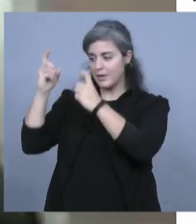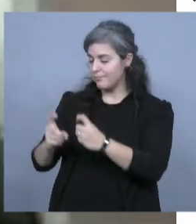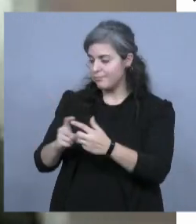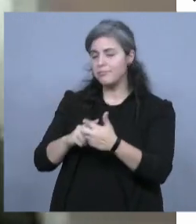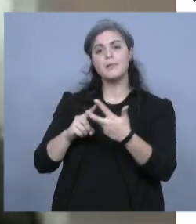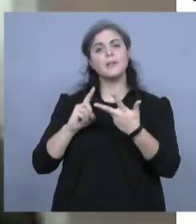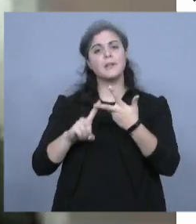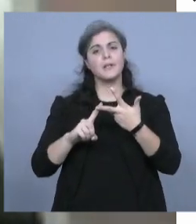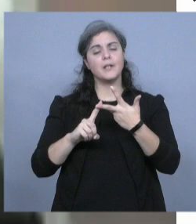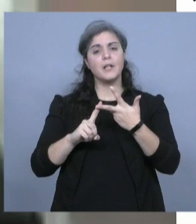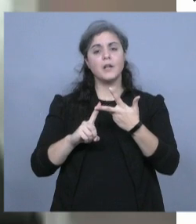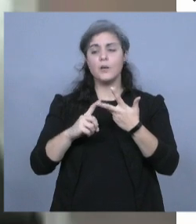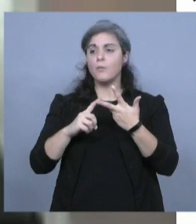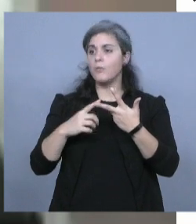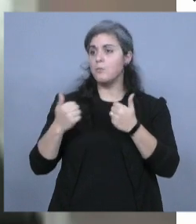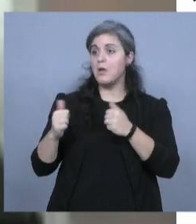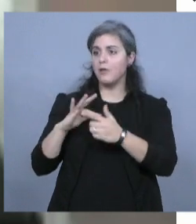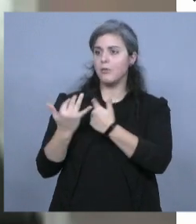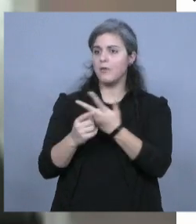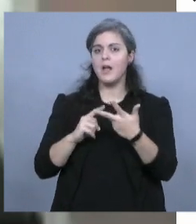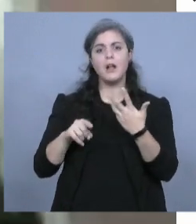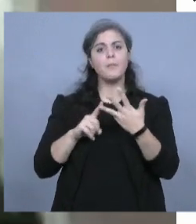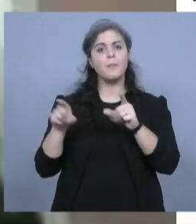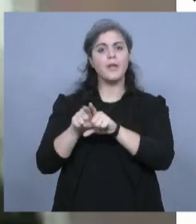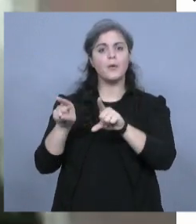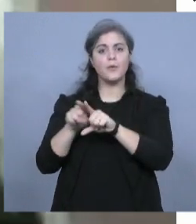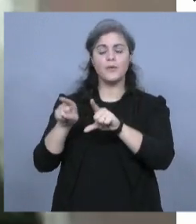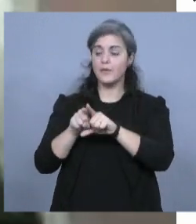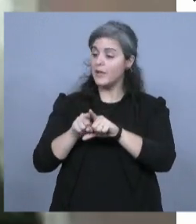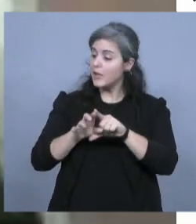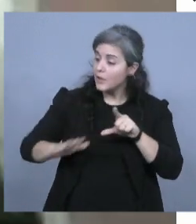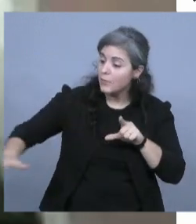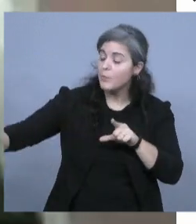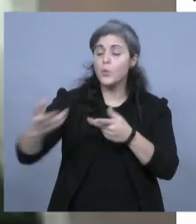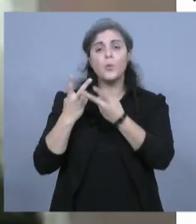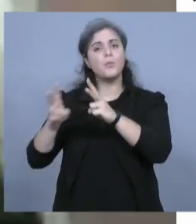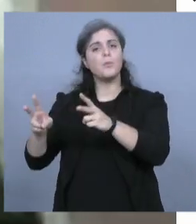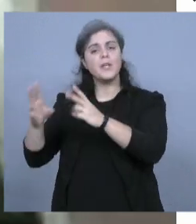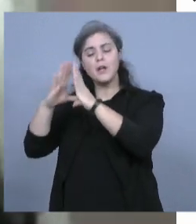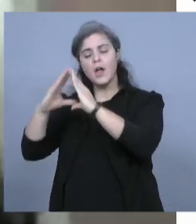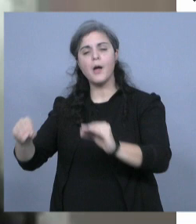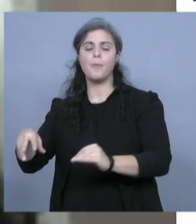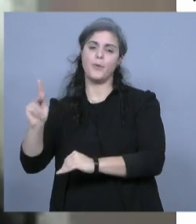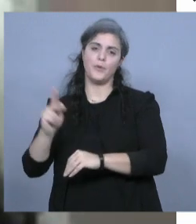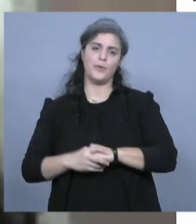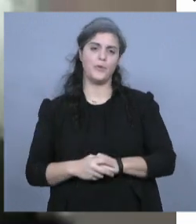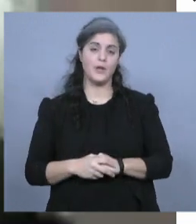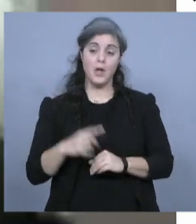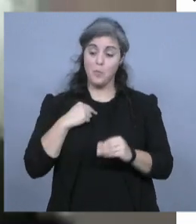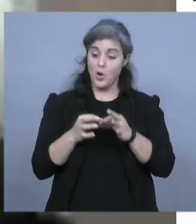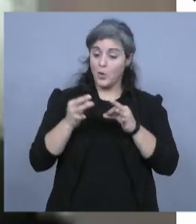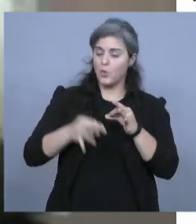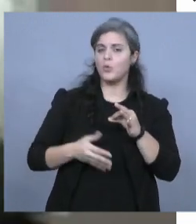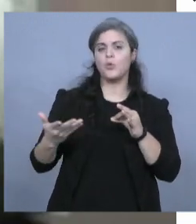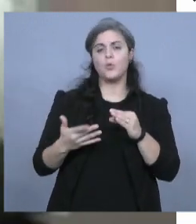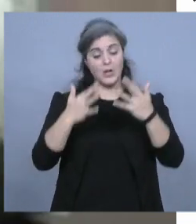la qualité des espaces publics avec la possibilité de les rendre bien plus paisibles. Pour conclure, je voudrais juste vous donner quelques